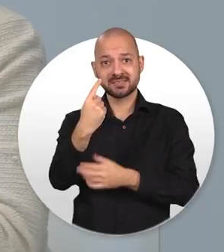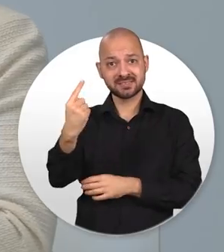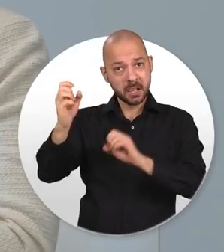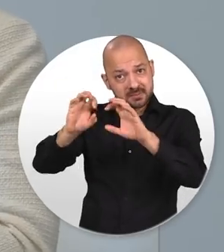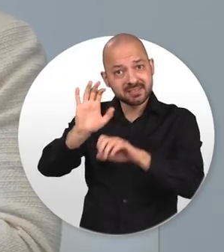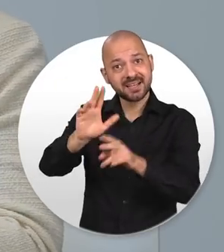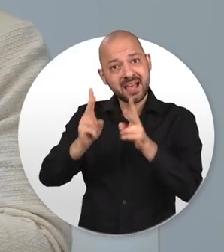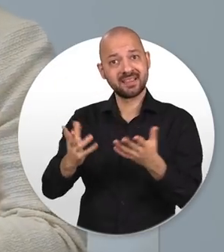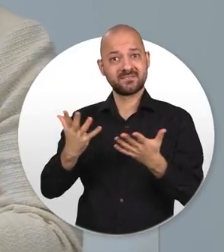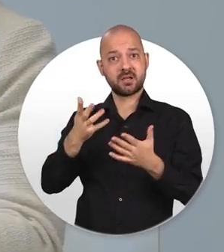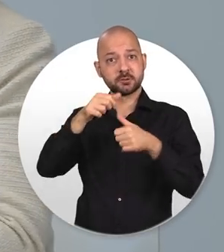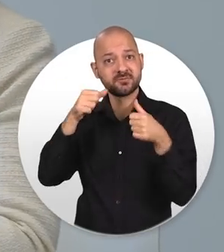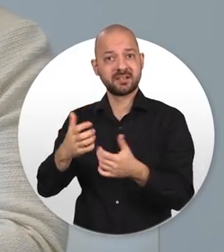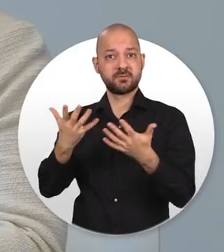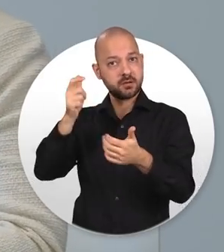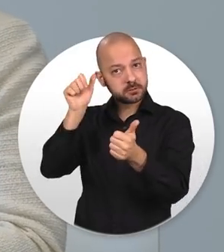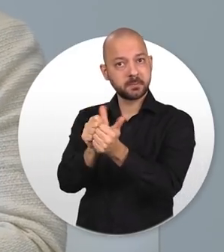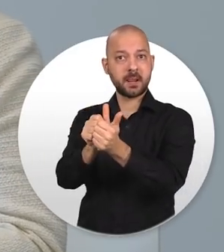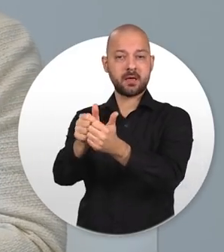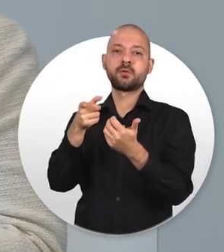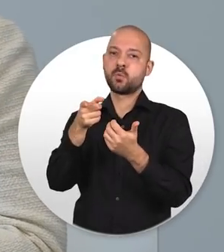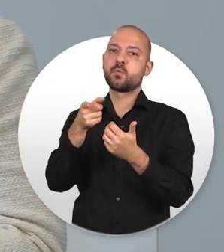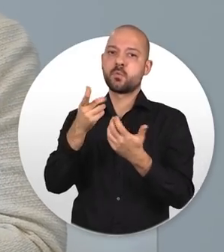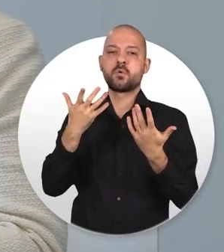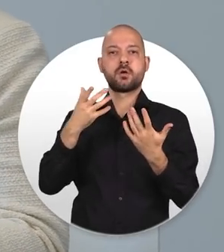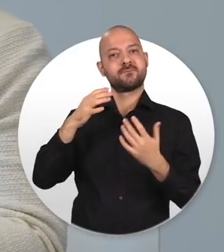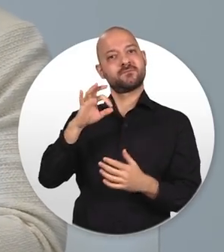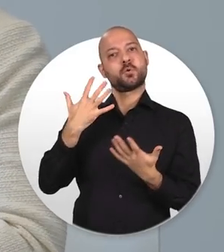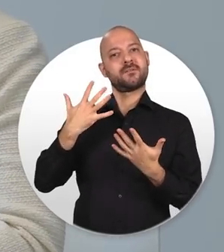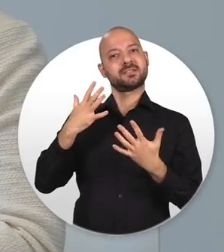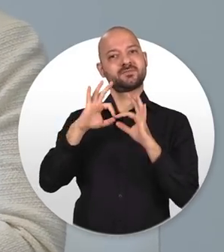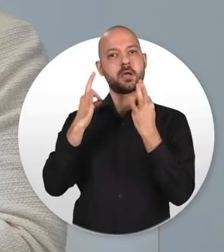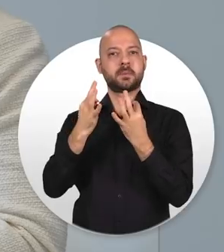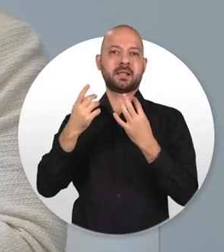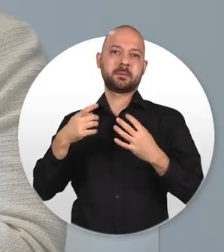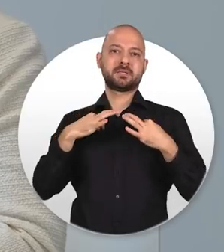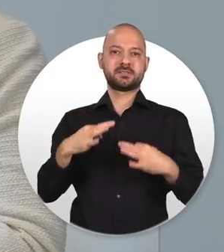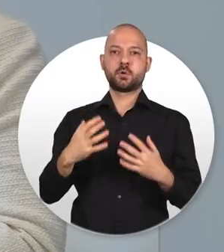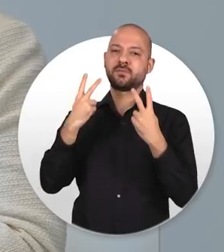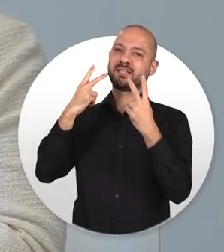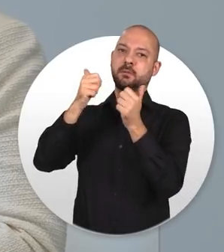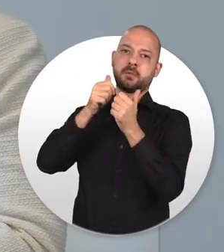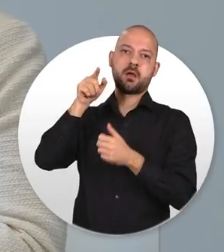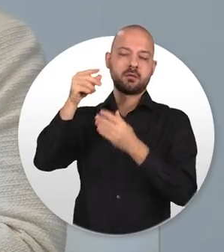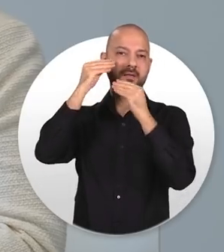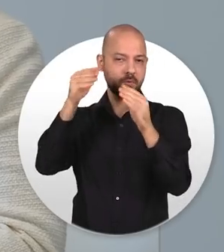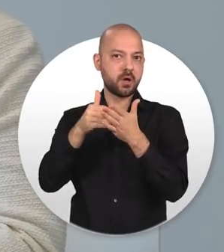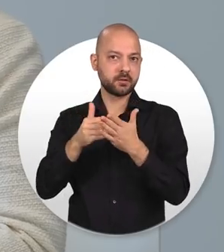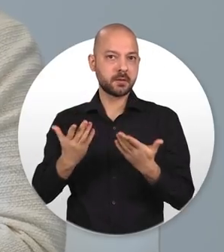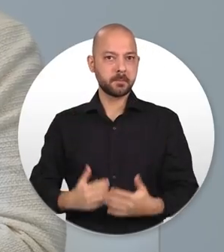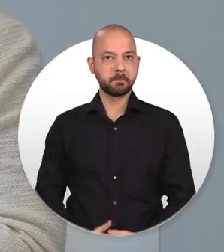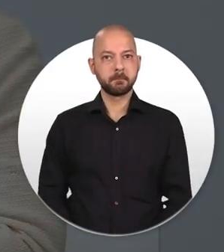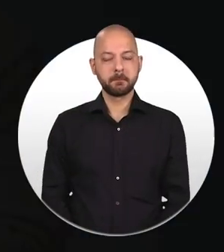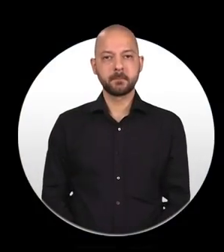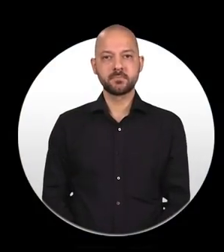über die Behinderung, aber auch die Behinderten selber hier rechtliche Pflichten erklären und die auch begleiten. Und dafür ist InfoHandicap für das Familienministerium ein ganz